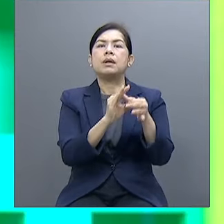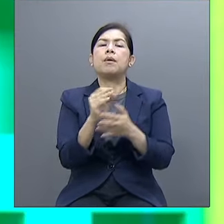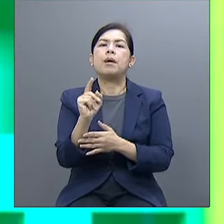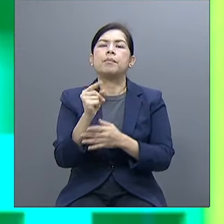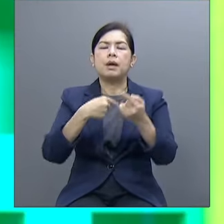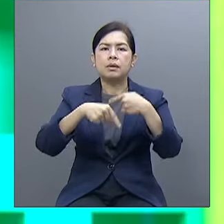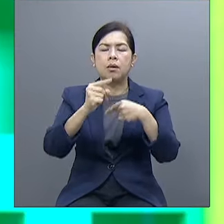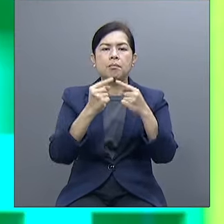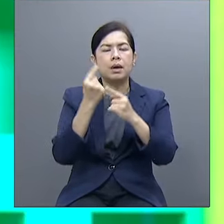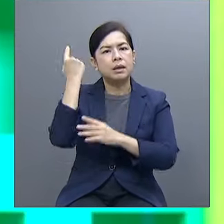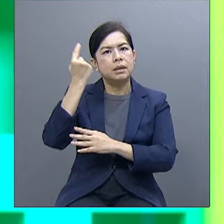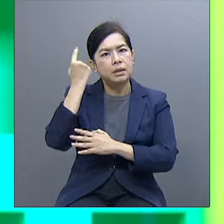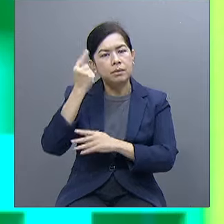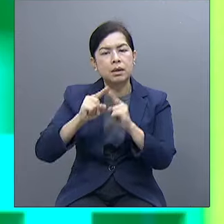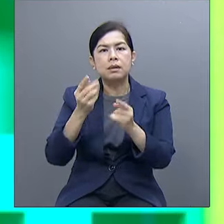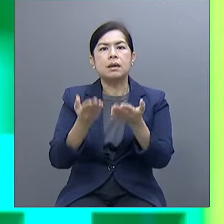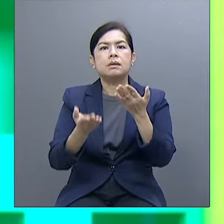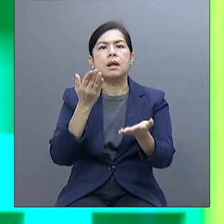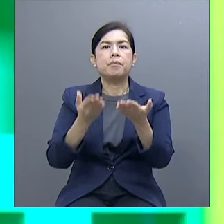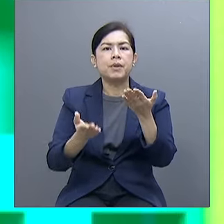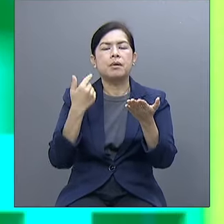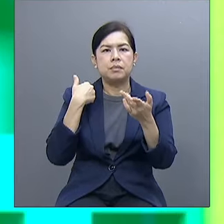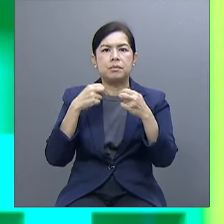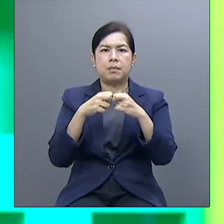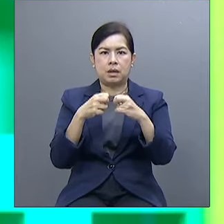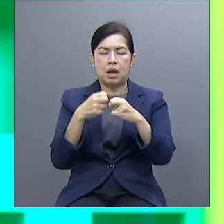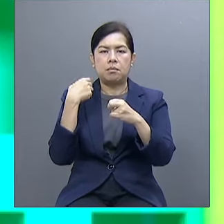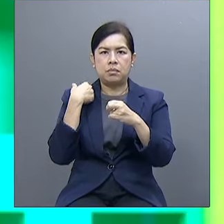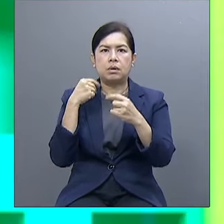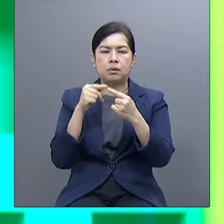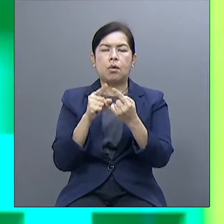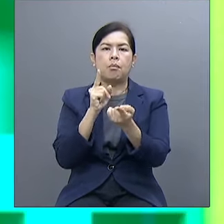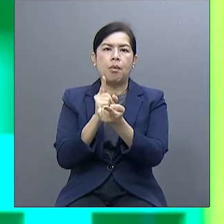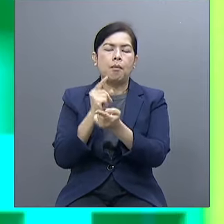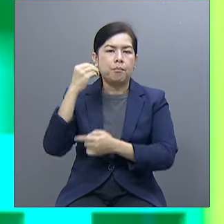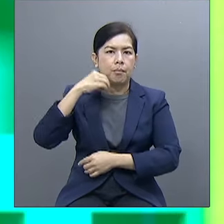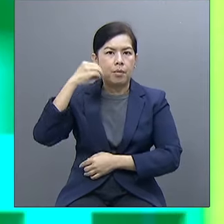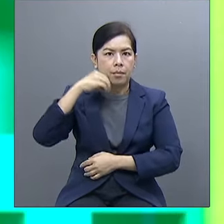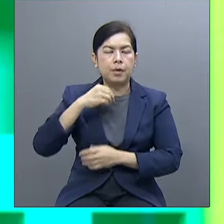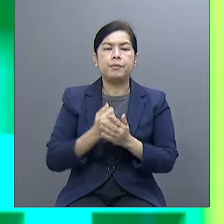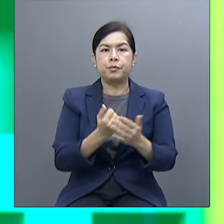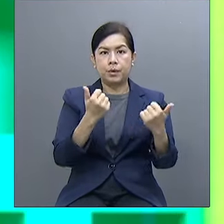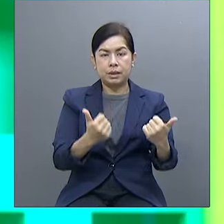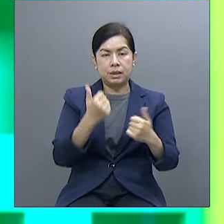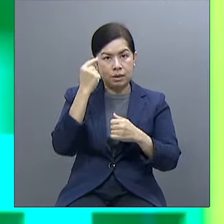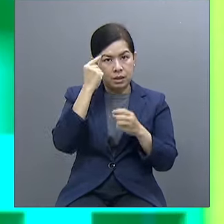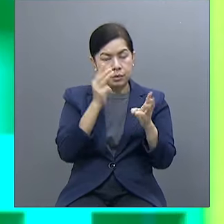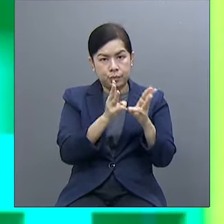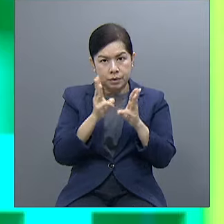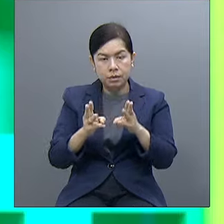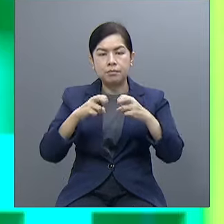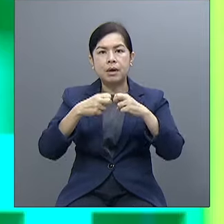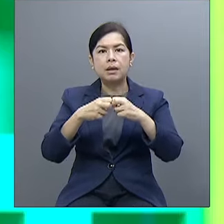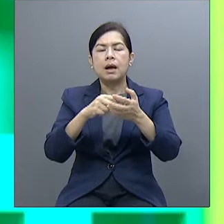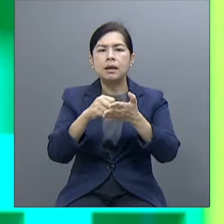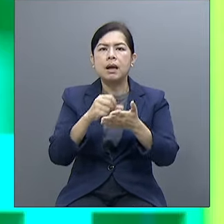ากันบ่อยนะคะแต่จริงๆแล้วอุบัติเหตุเนี่ยมันเกิดขึ้นได้ในชีวิตประจำวันเนี่ยแหละค่ะวันนี้มาพูดคุยกันนะคะหาแนวทางออกกับเรื่องนี้จะทำยังไงนะคะ